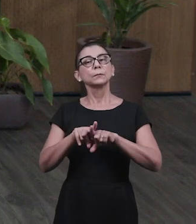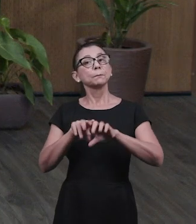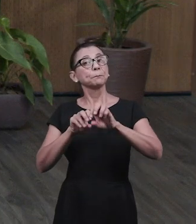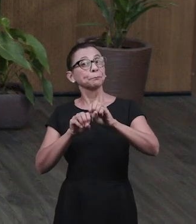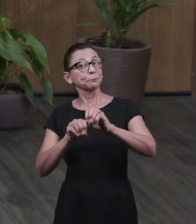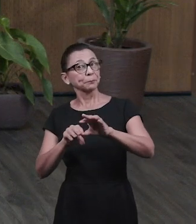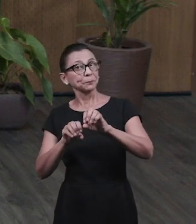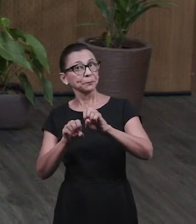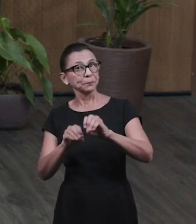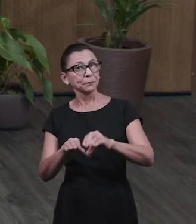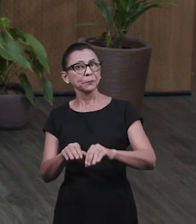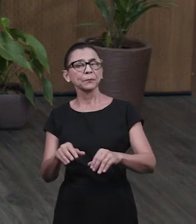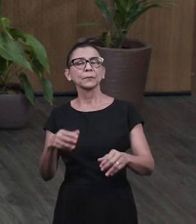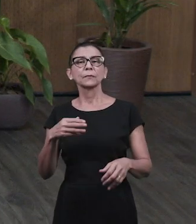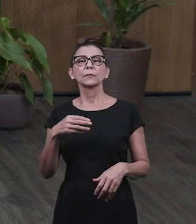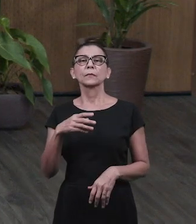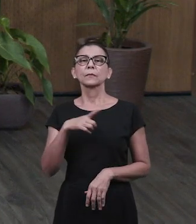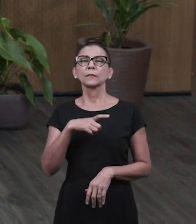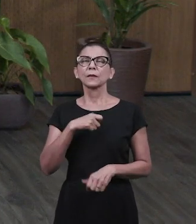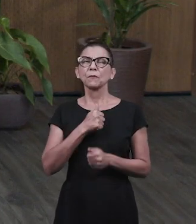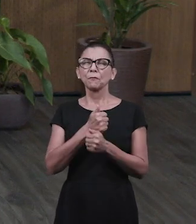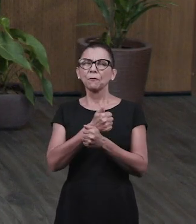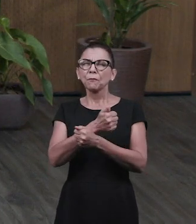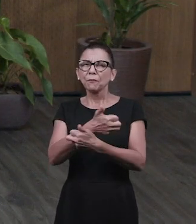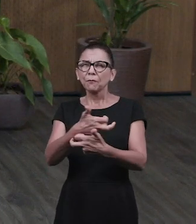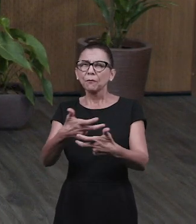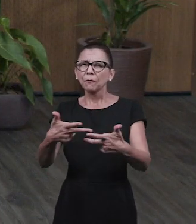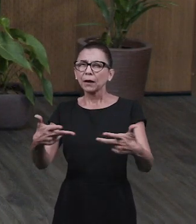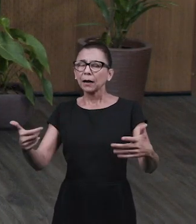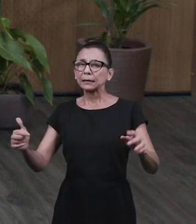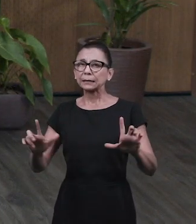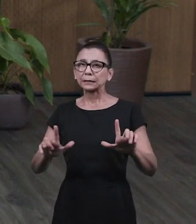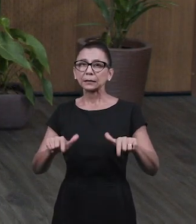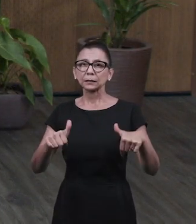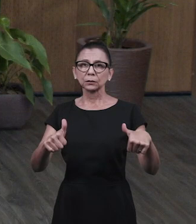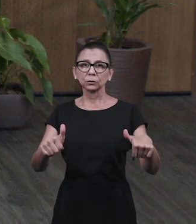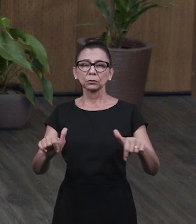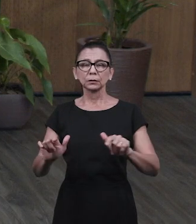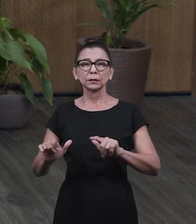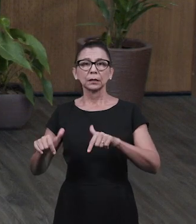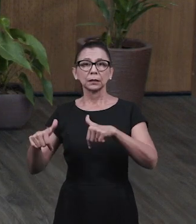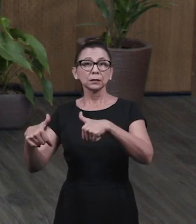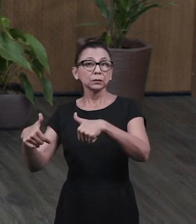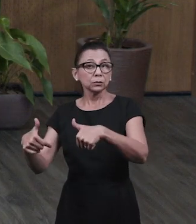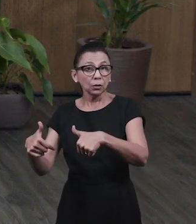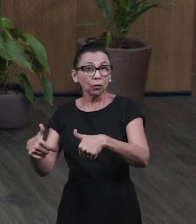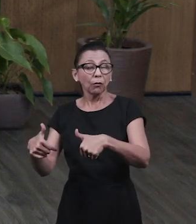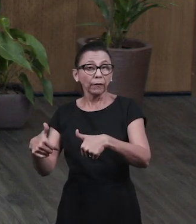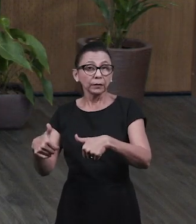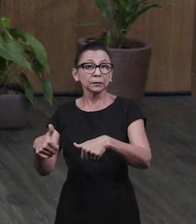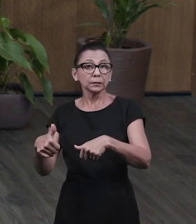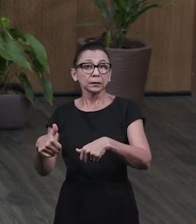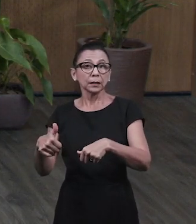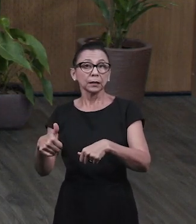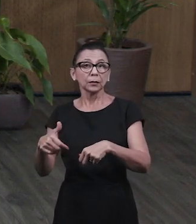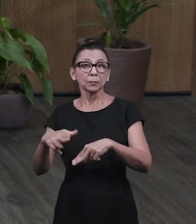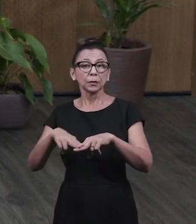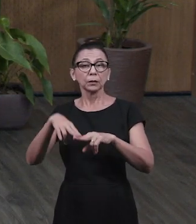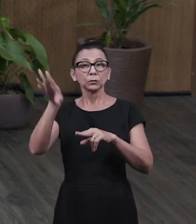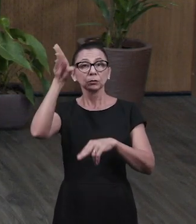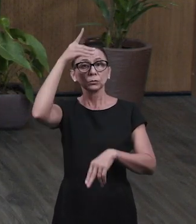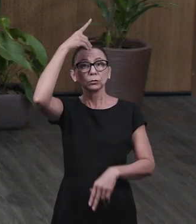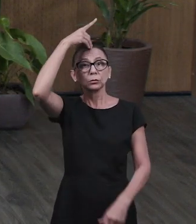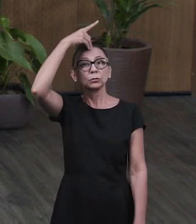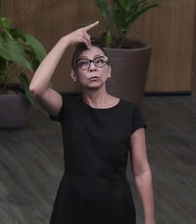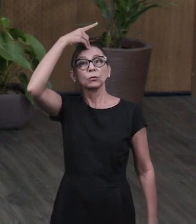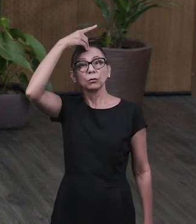Corinthiens aussi enseigne qu'il existe des diverses manifestations à travers les